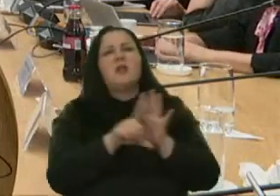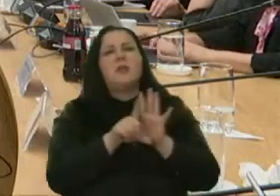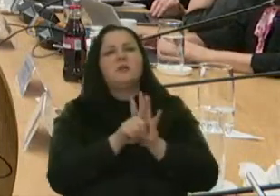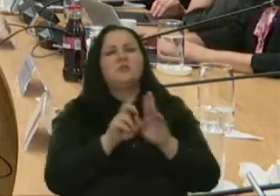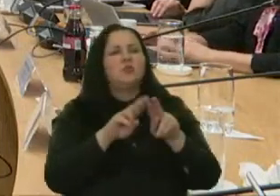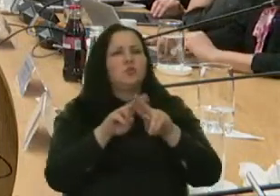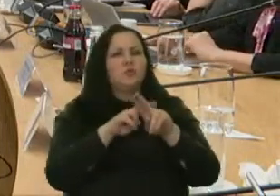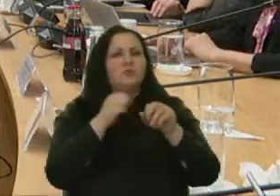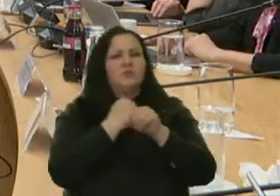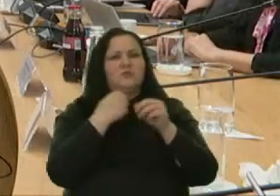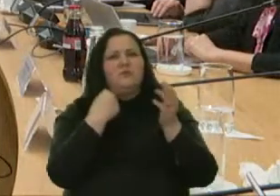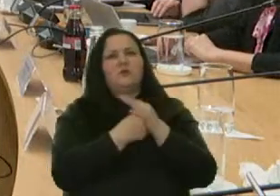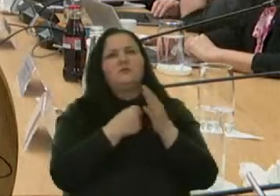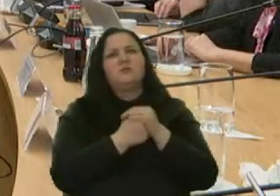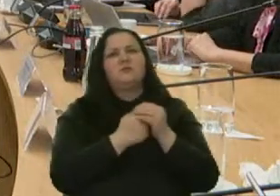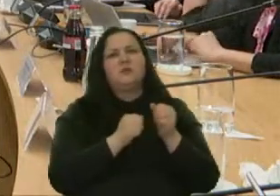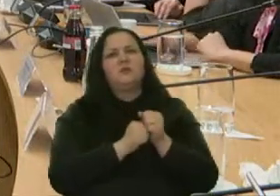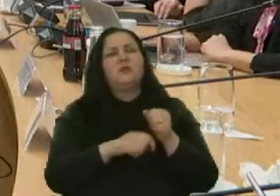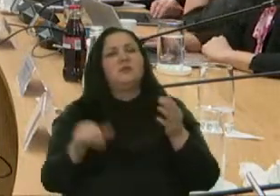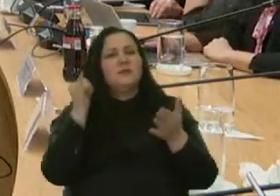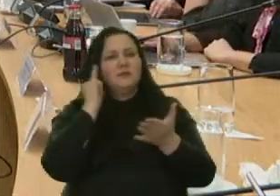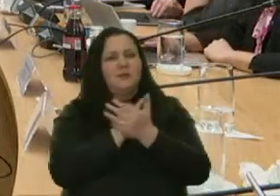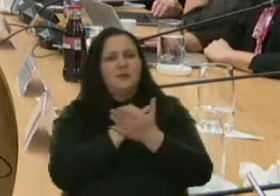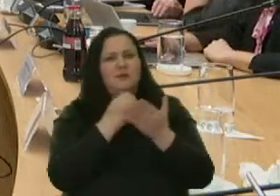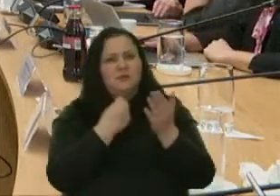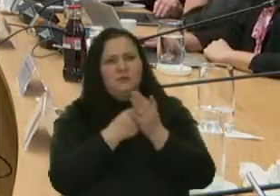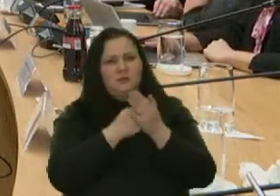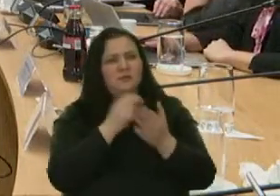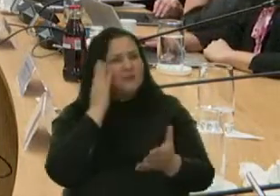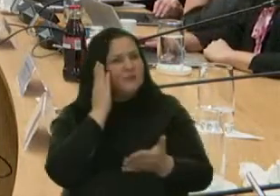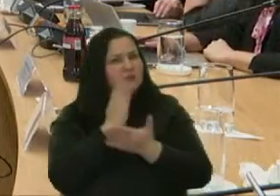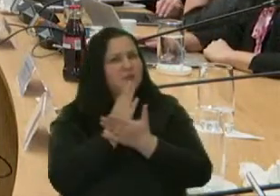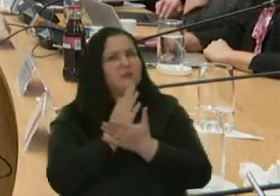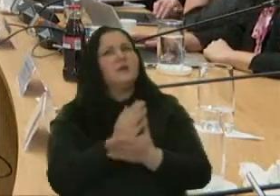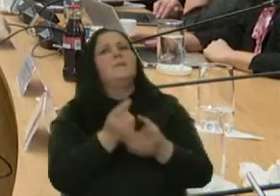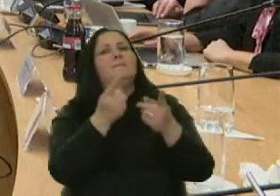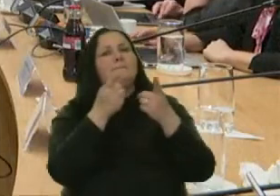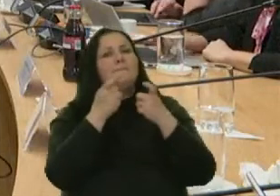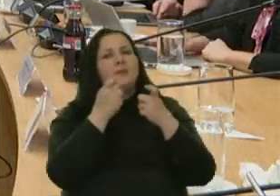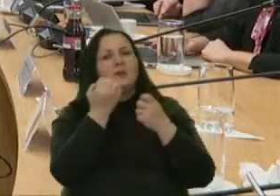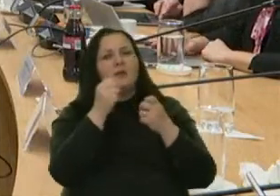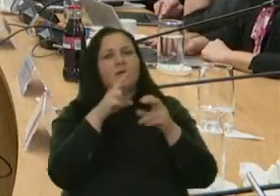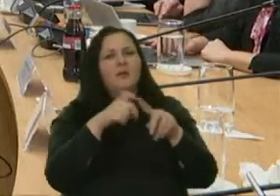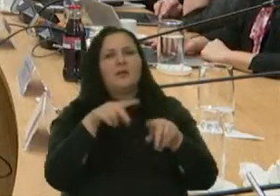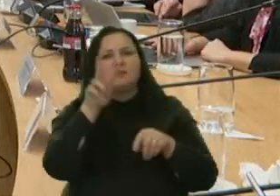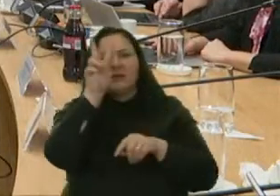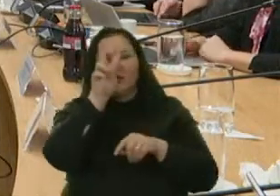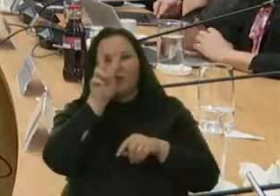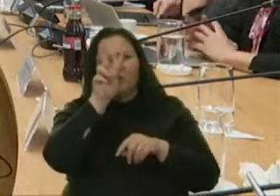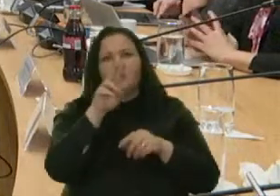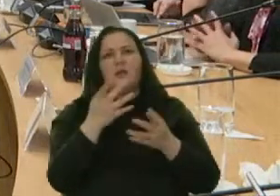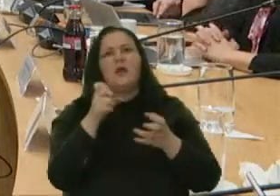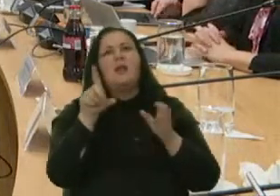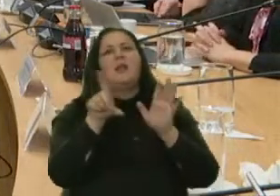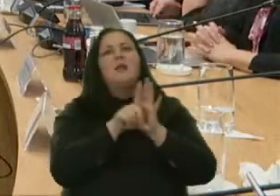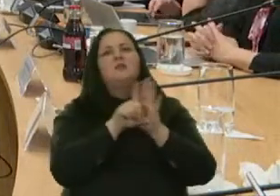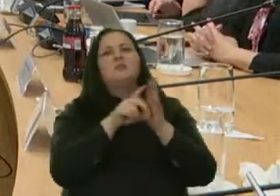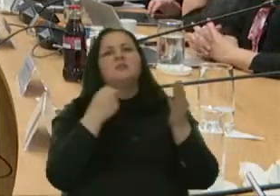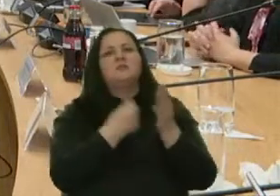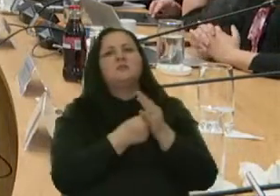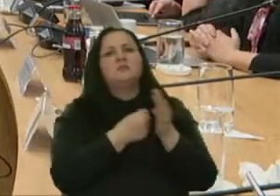face salarizare Deci drepturile salariale sunt stabilite salariul de bază prin anexa 2 la Legea